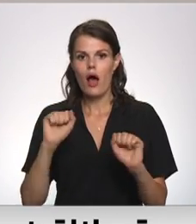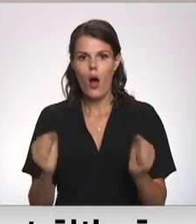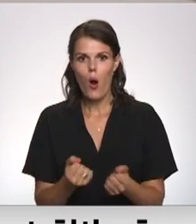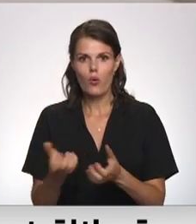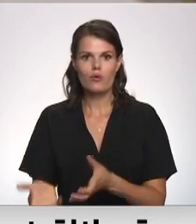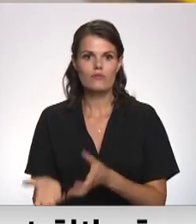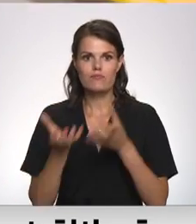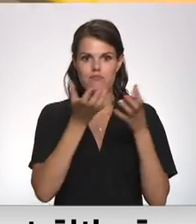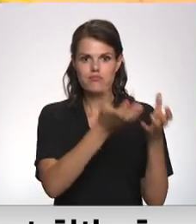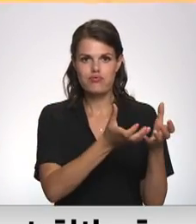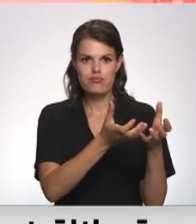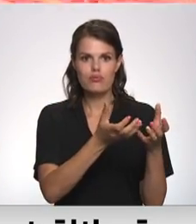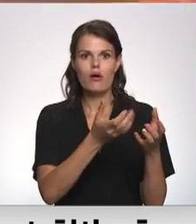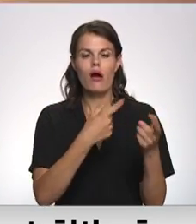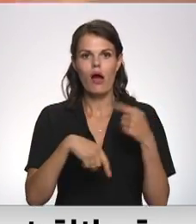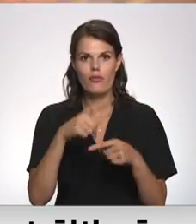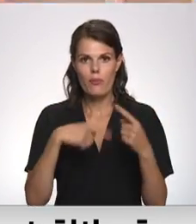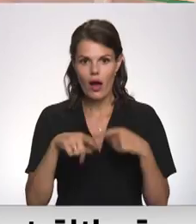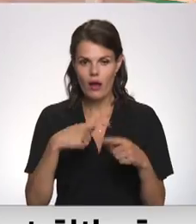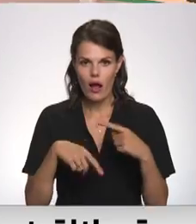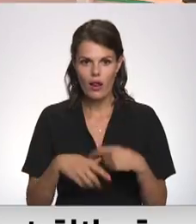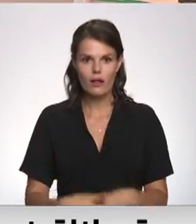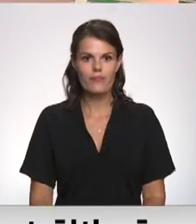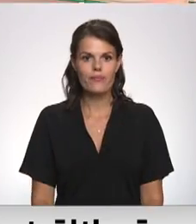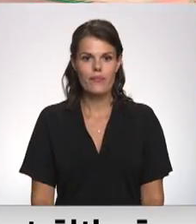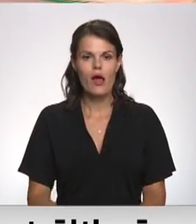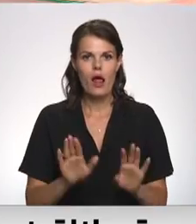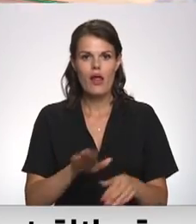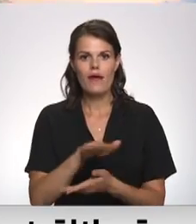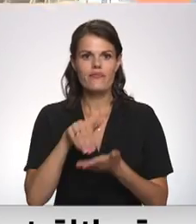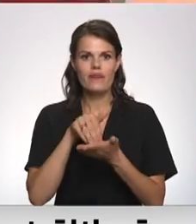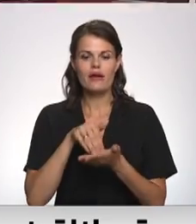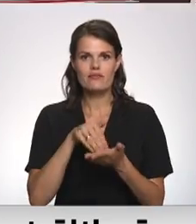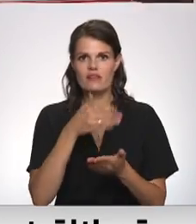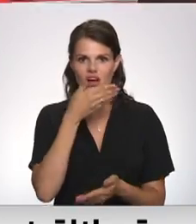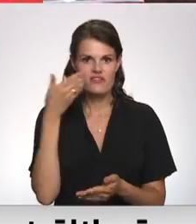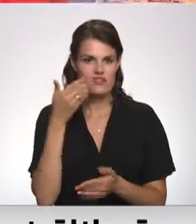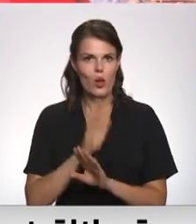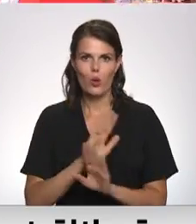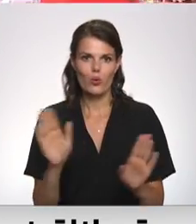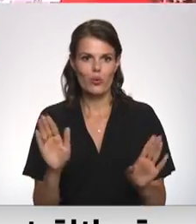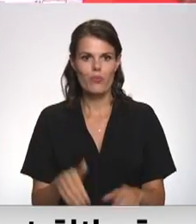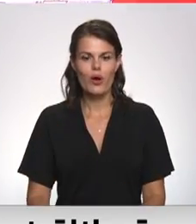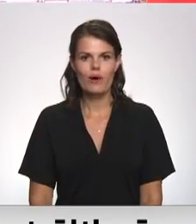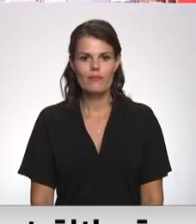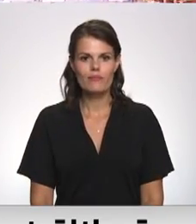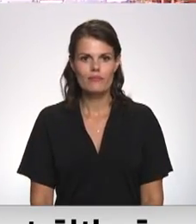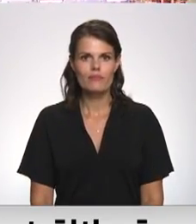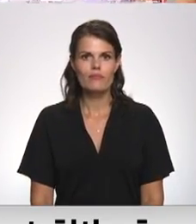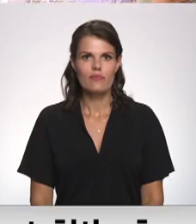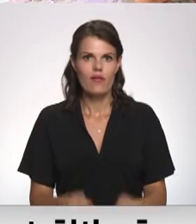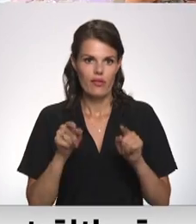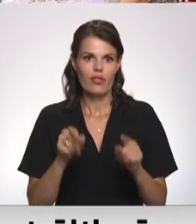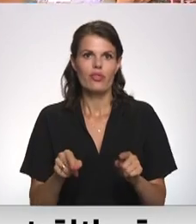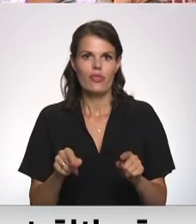arī augsts, atkal ieliek tur. Nu, lai nestāv kaut kur te siltumā tā produkcija. Tā viss